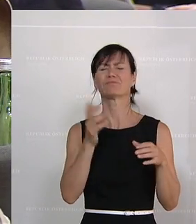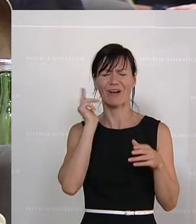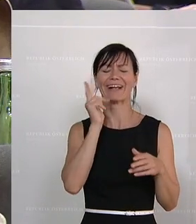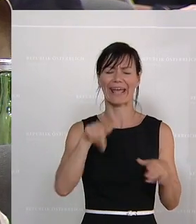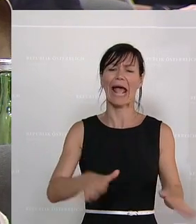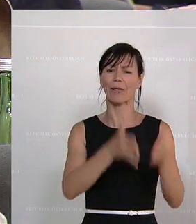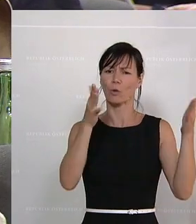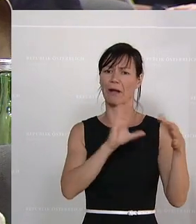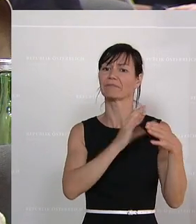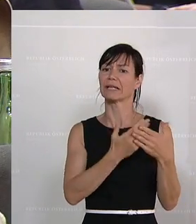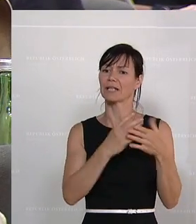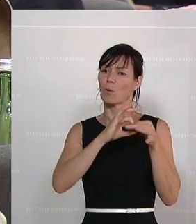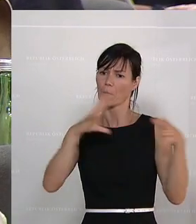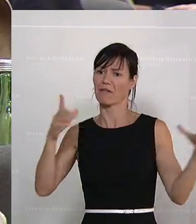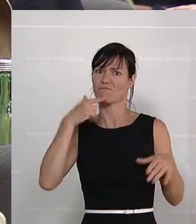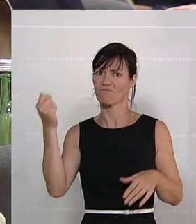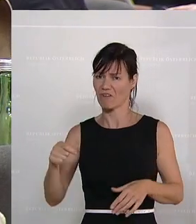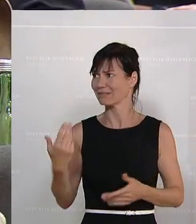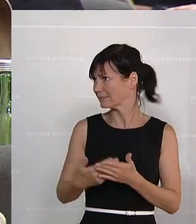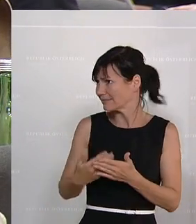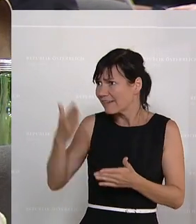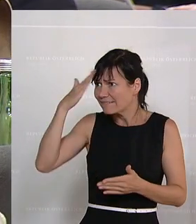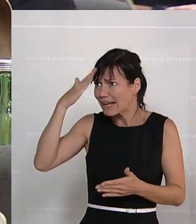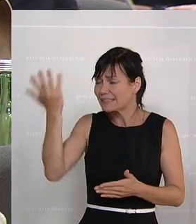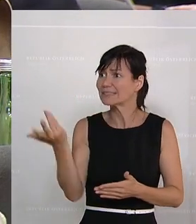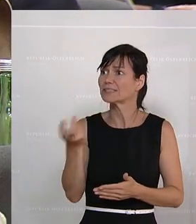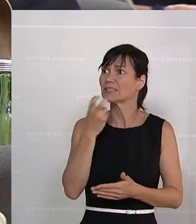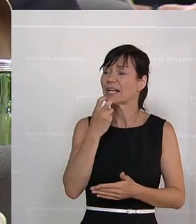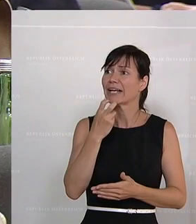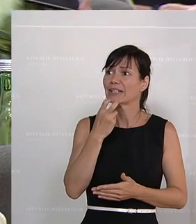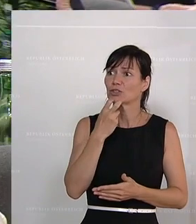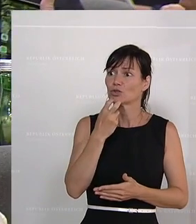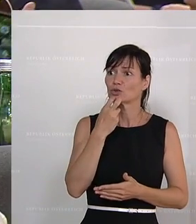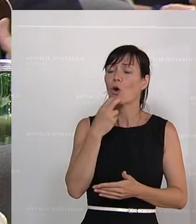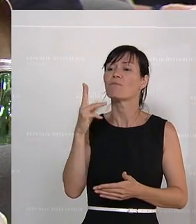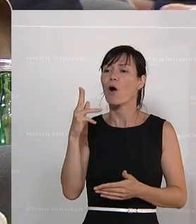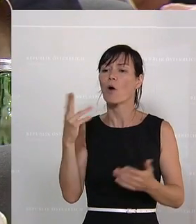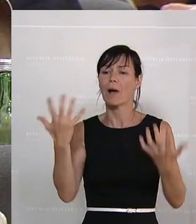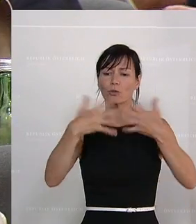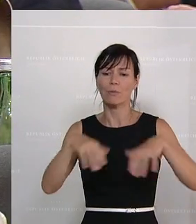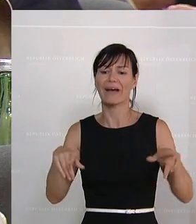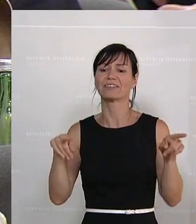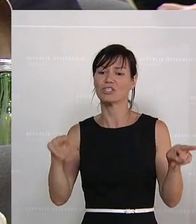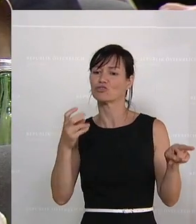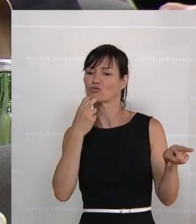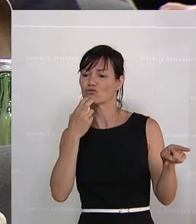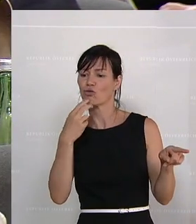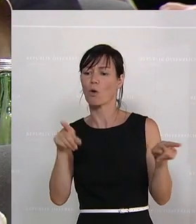das wissen sich in auch um auf die strompreise steigen weil ja ich hab's kraftwerke einen teil des stroms liefern